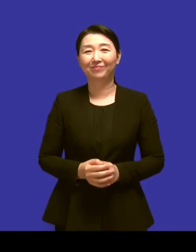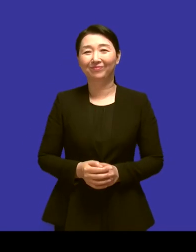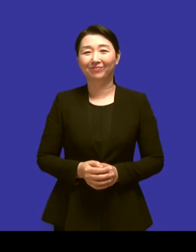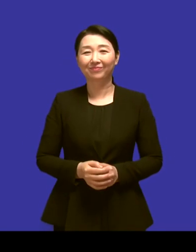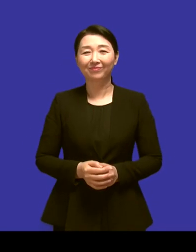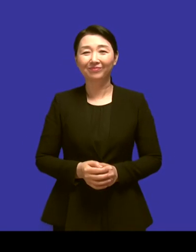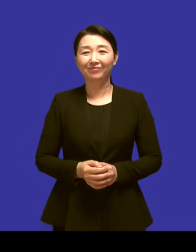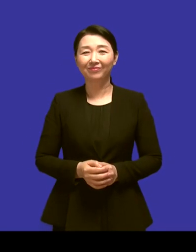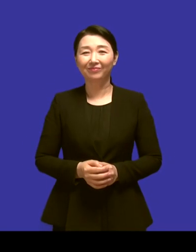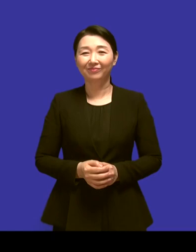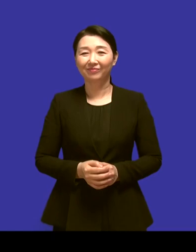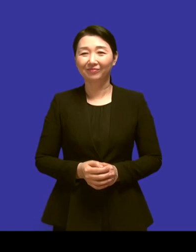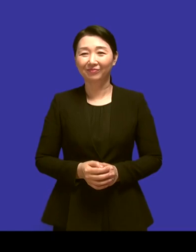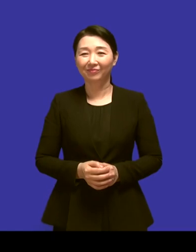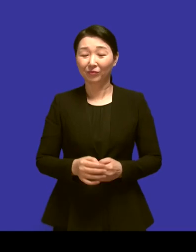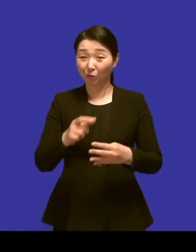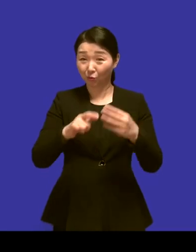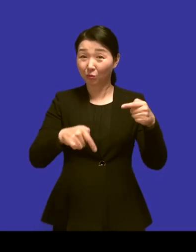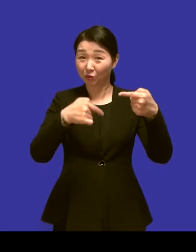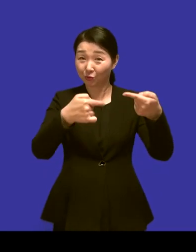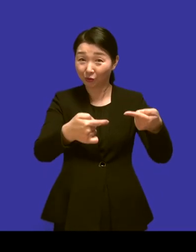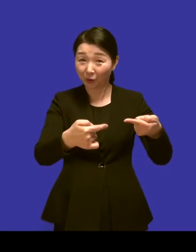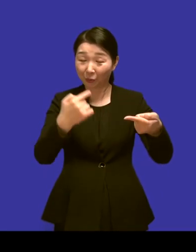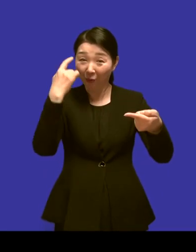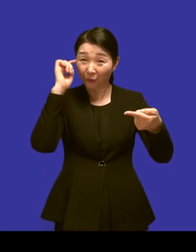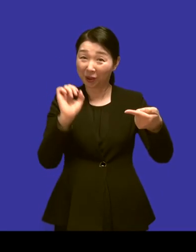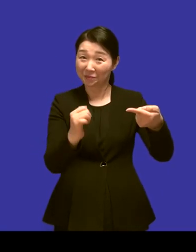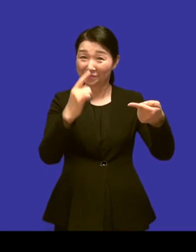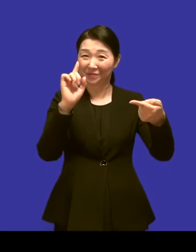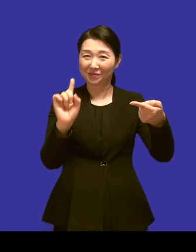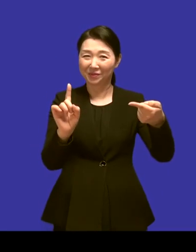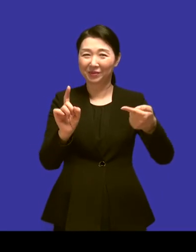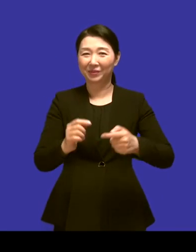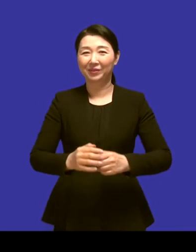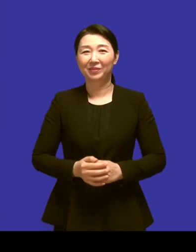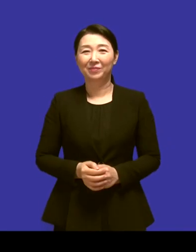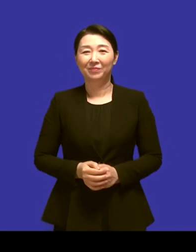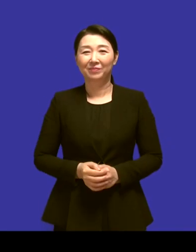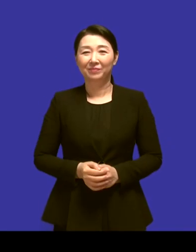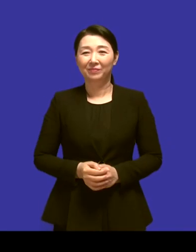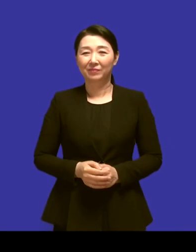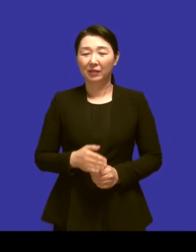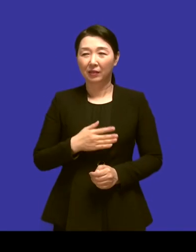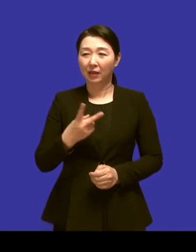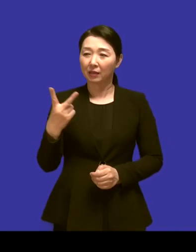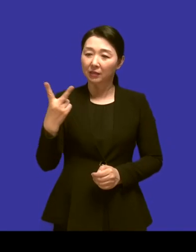이제 어 처음에 이제 나가게 된 거는 제가 그